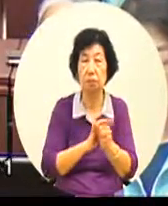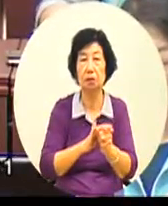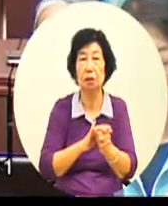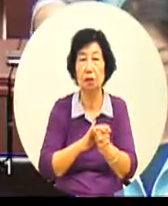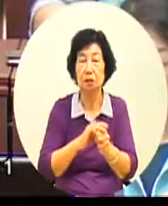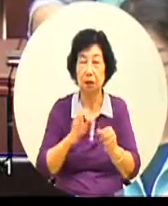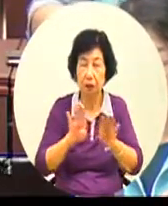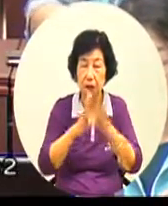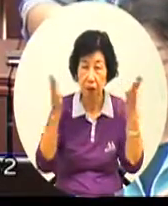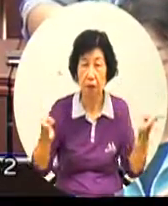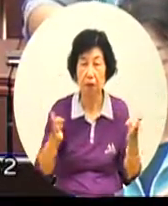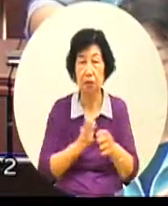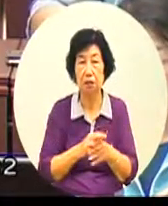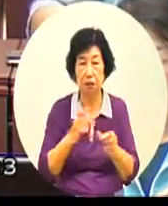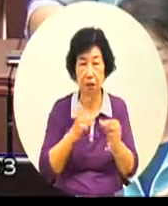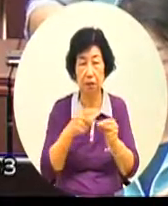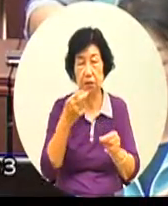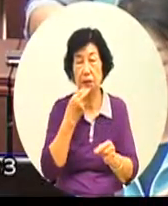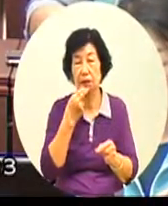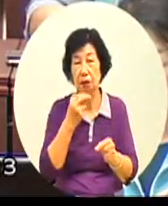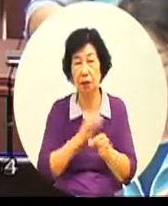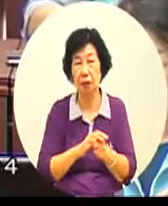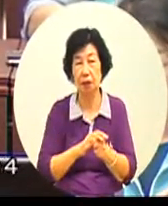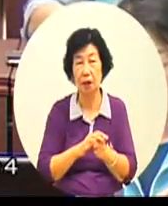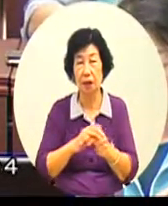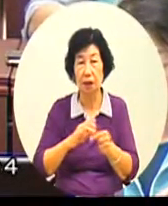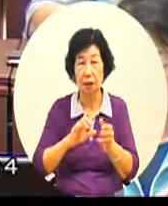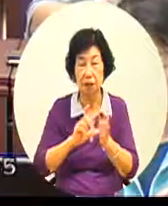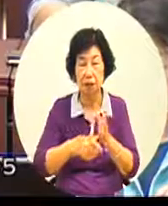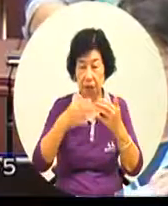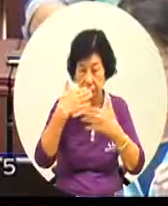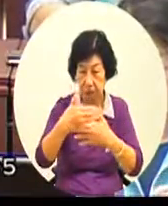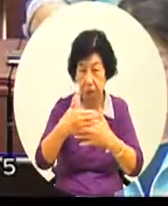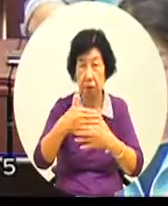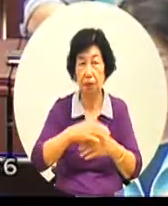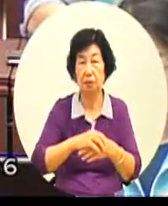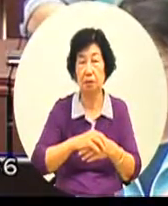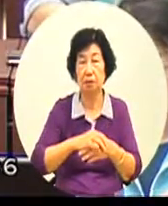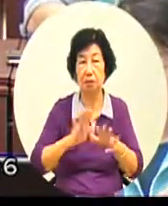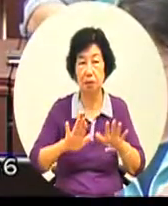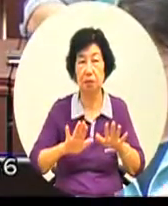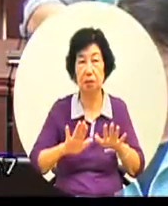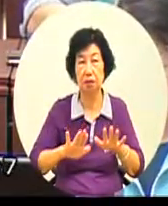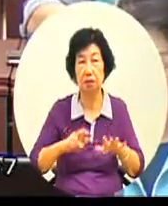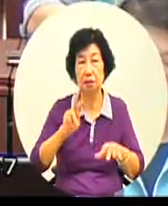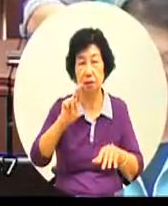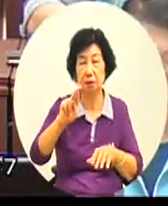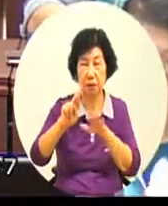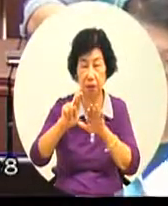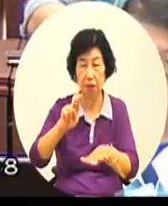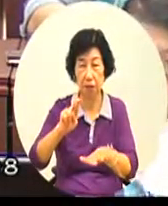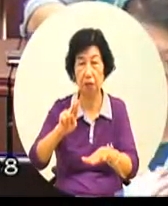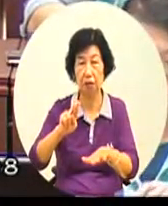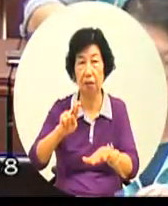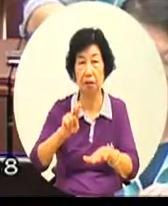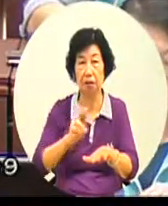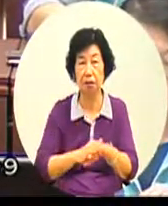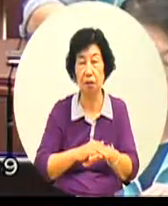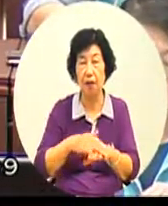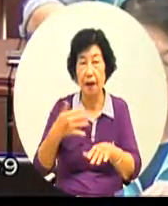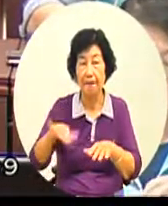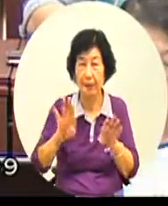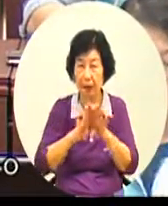限，当然会希望我们今年年底，甚至说上路之前我们都可以建制完成，但